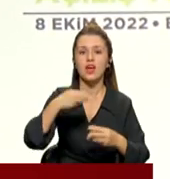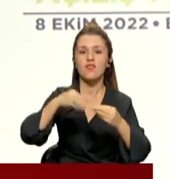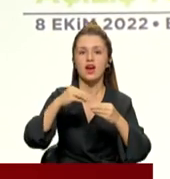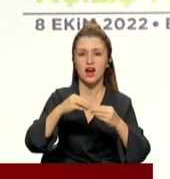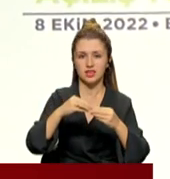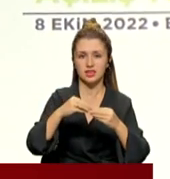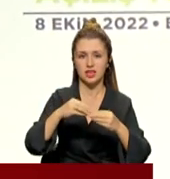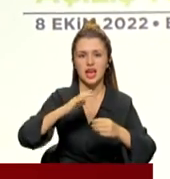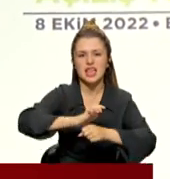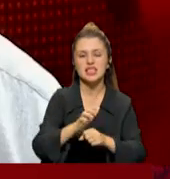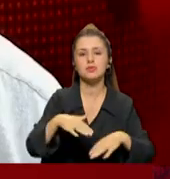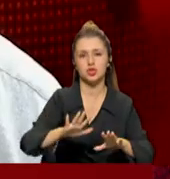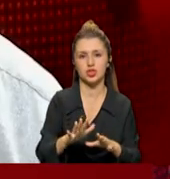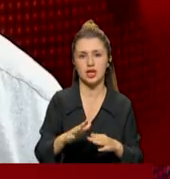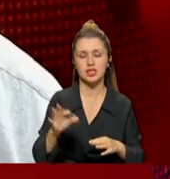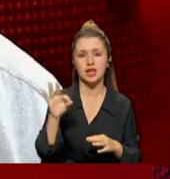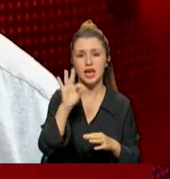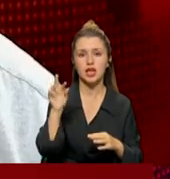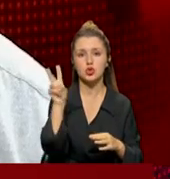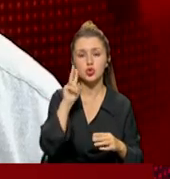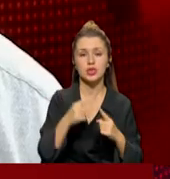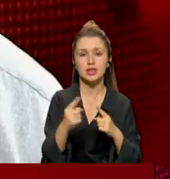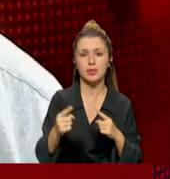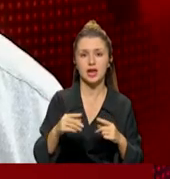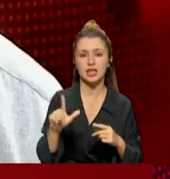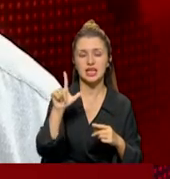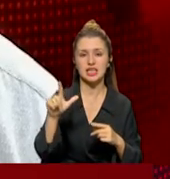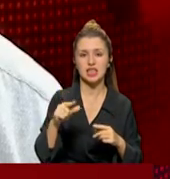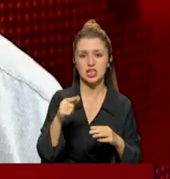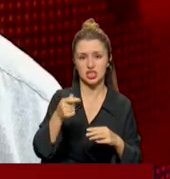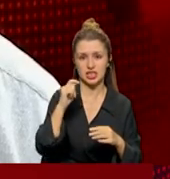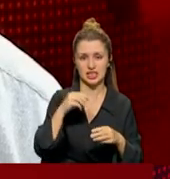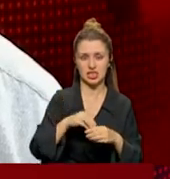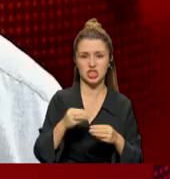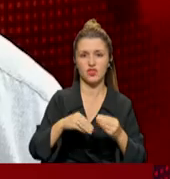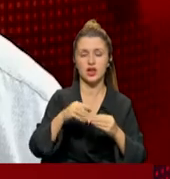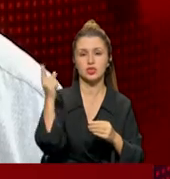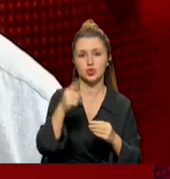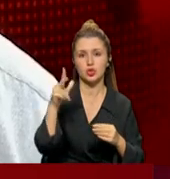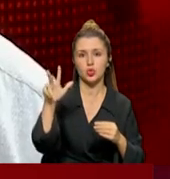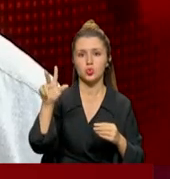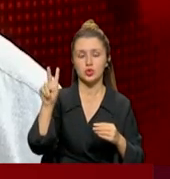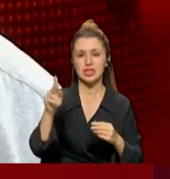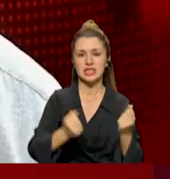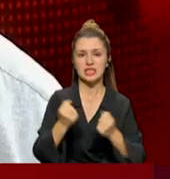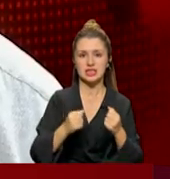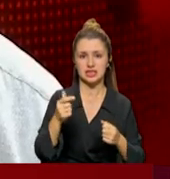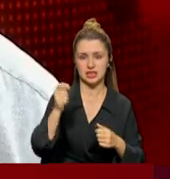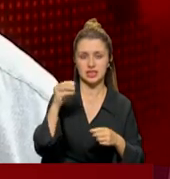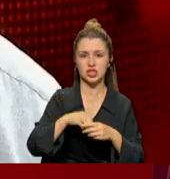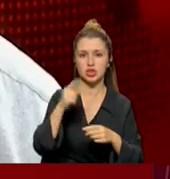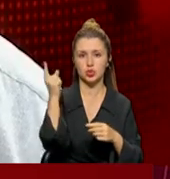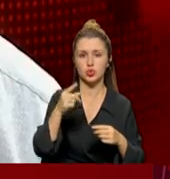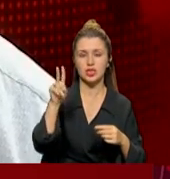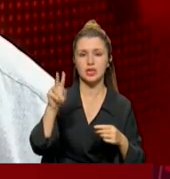faize ezdirmeyeceğiz. Eylül sonu itibariyle ihtiyaç kredileri için faiz oranı %32, taşıt kredileri için